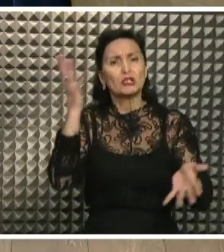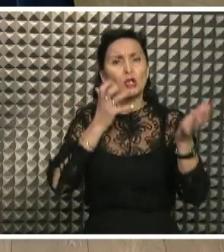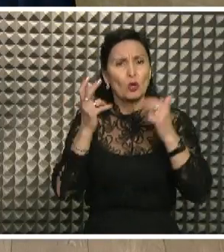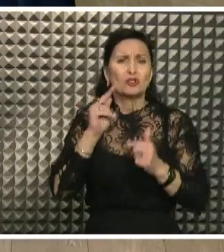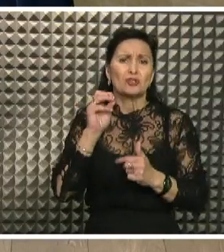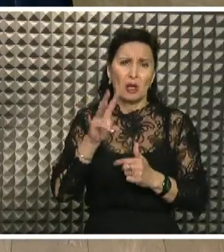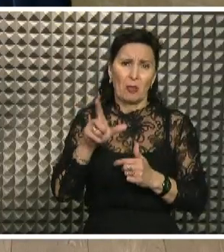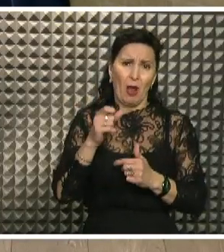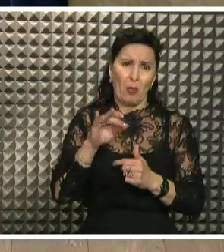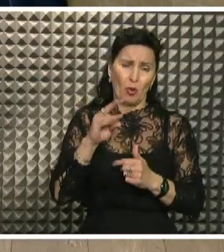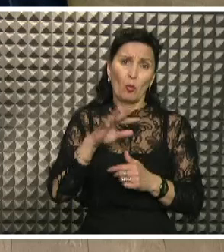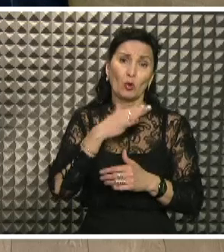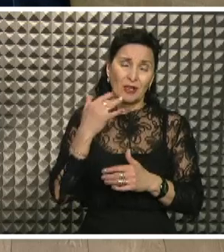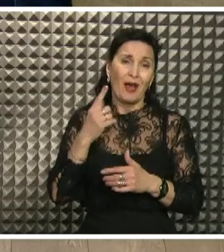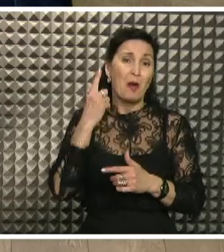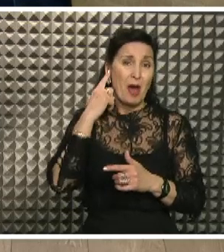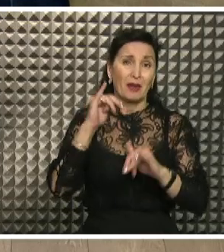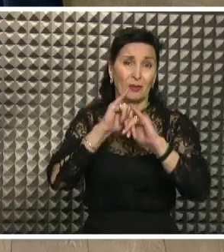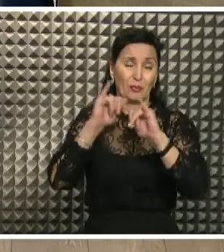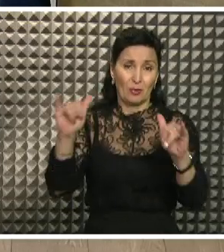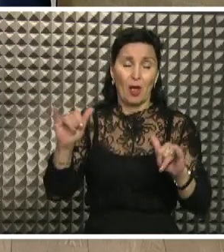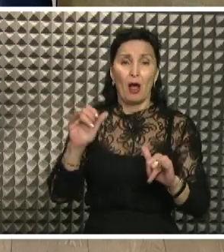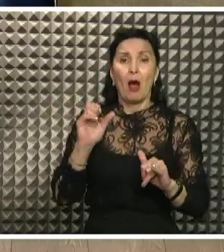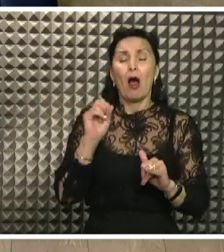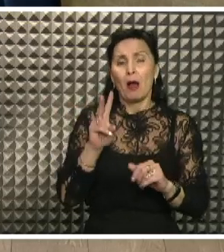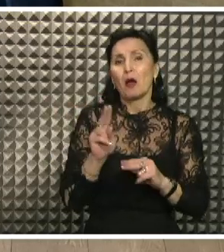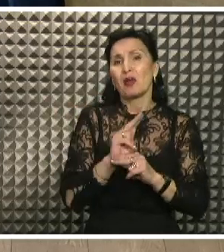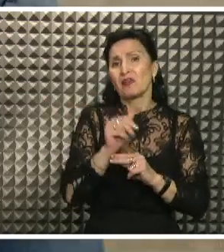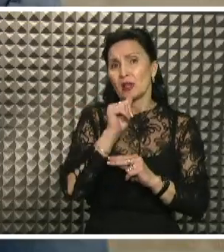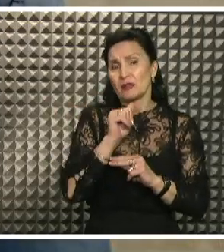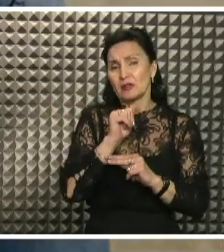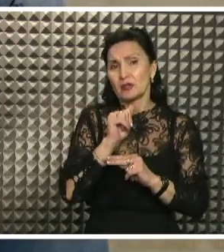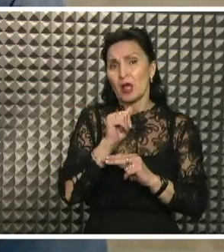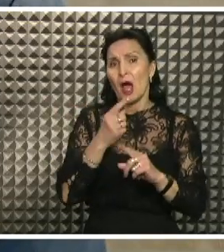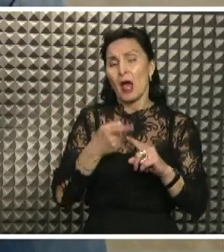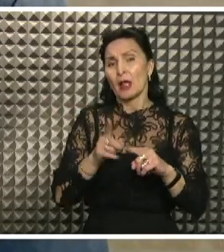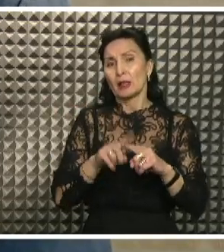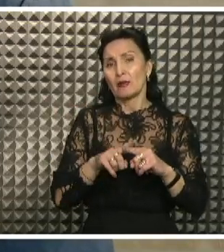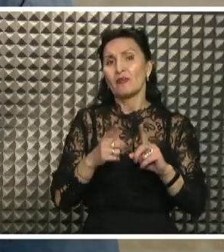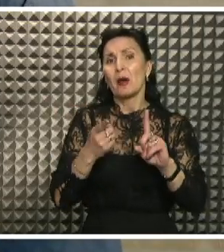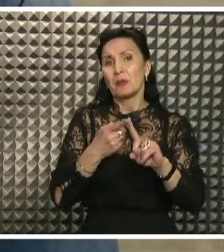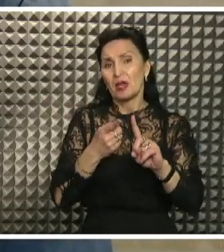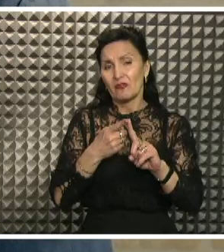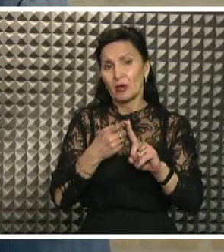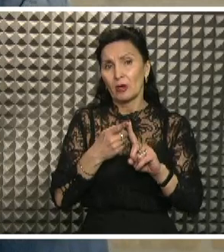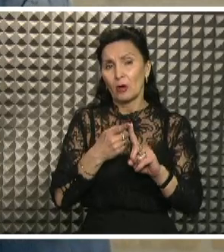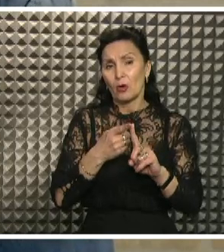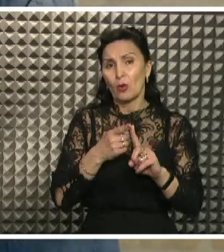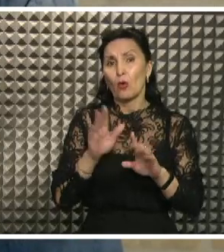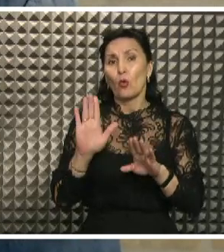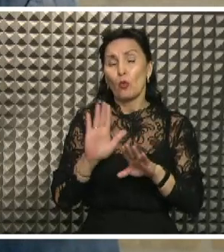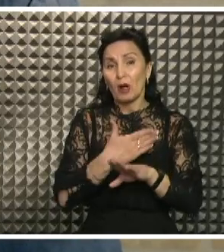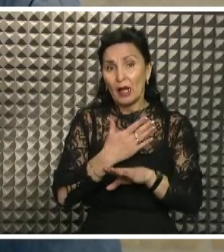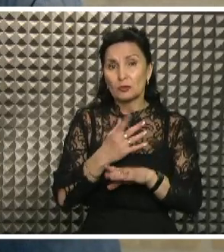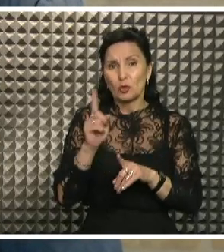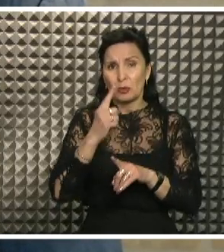так. Гайморит просто он на слуху, я так понимаю, из-за этого. Ну, профилактировать – это, во-первых, убрать